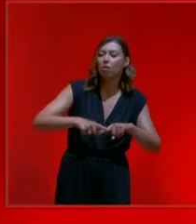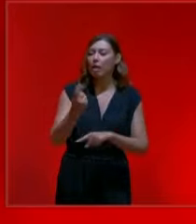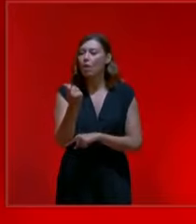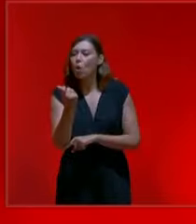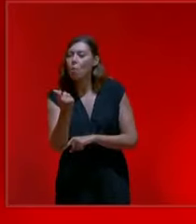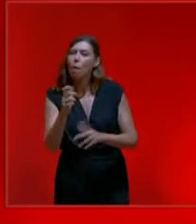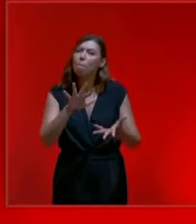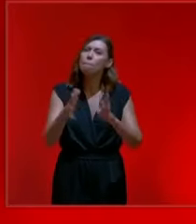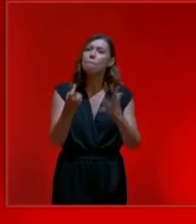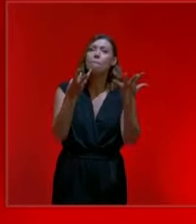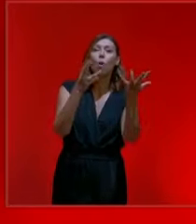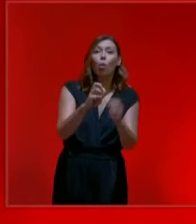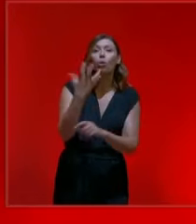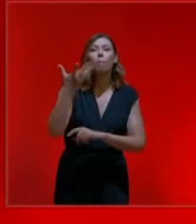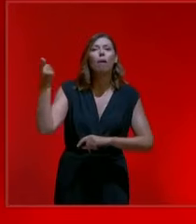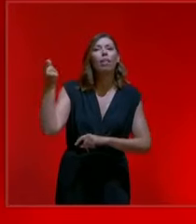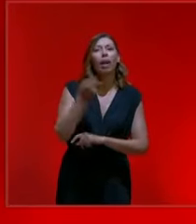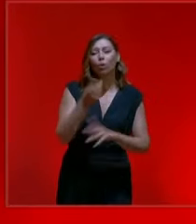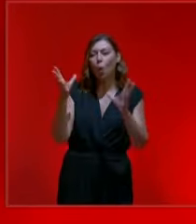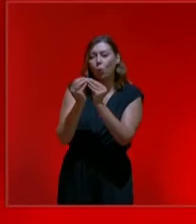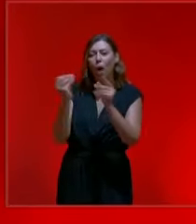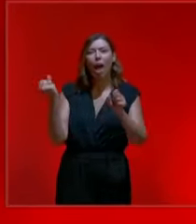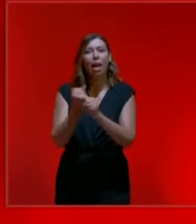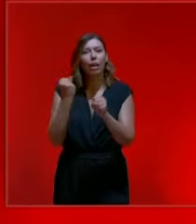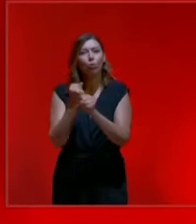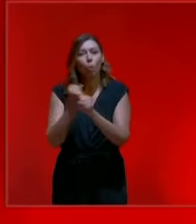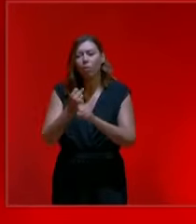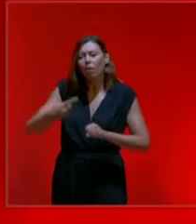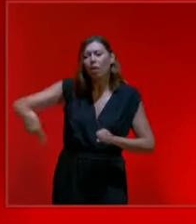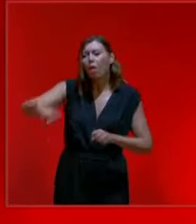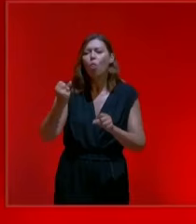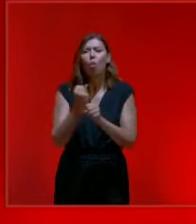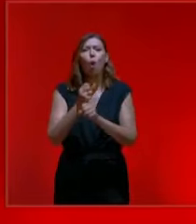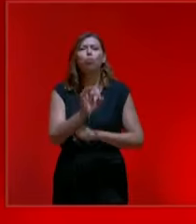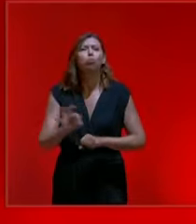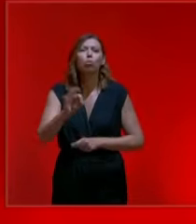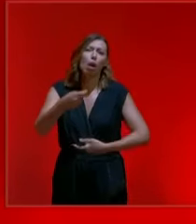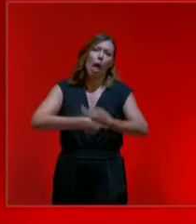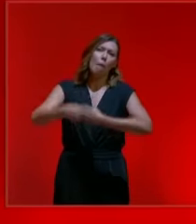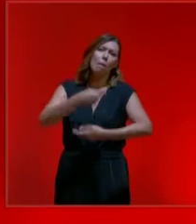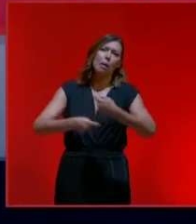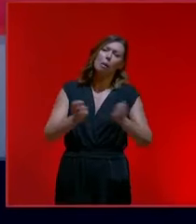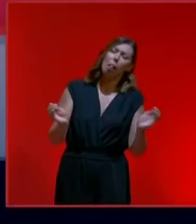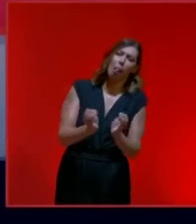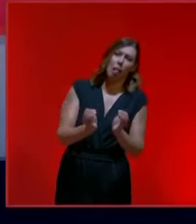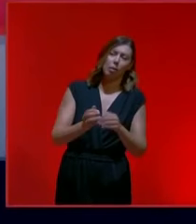85% των εργαζομένων δουλεύουν σε επιχειρήσεις αυτής της κλίμακας.